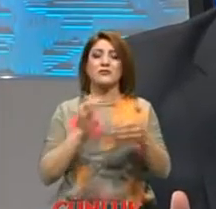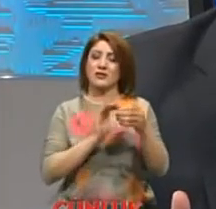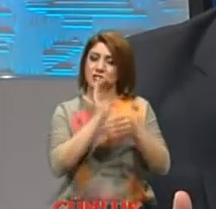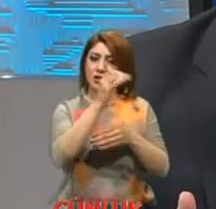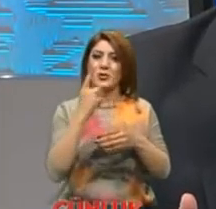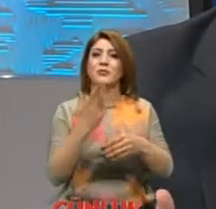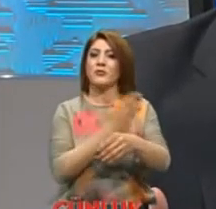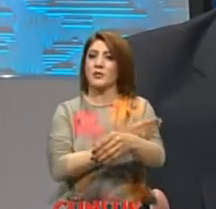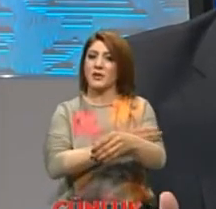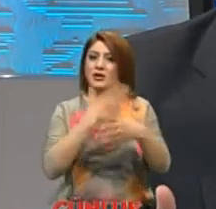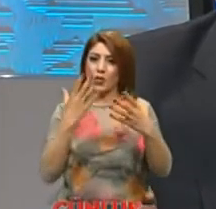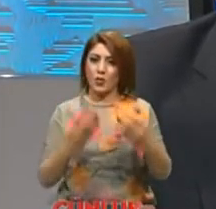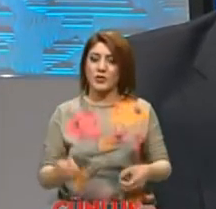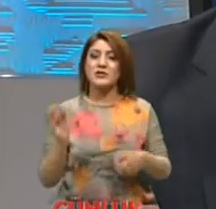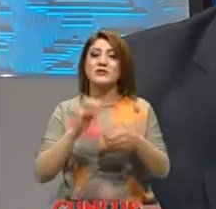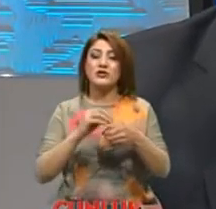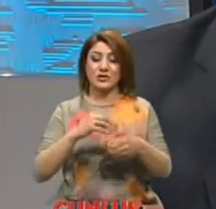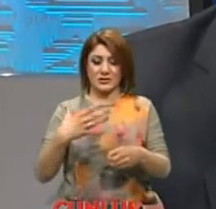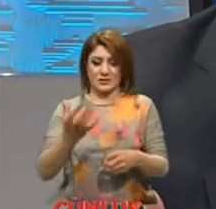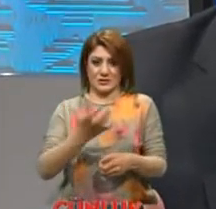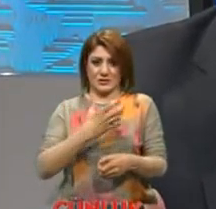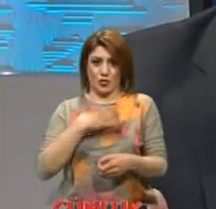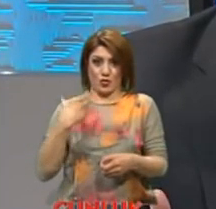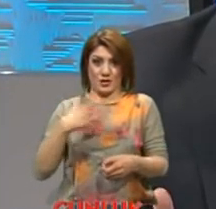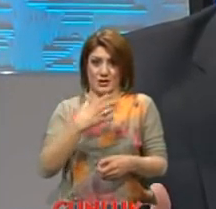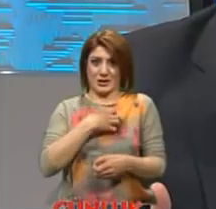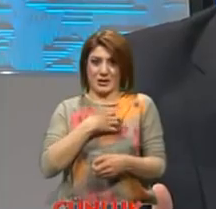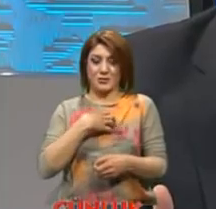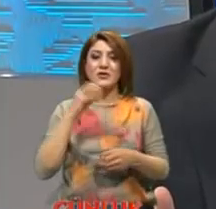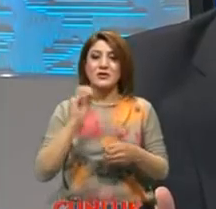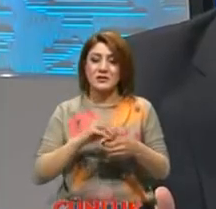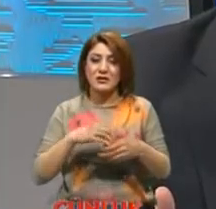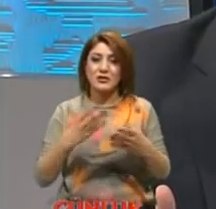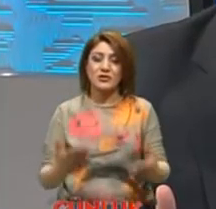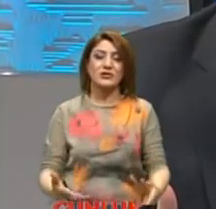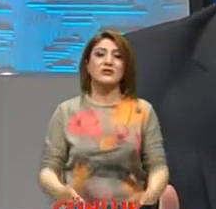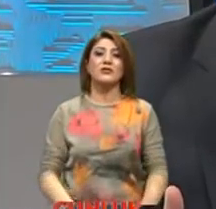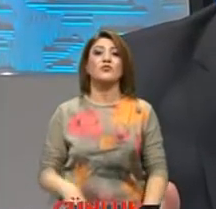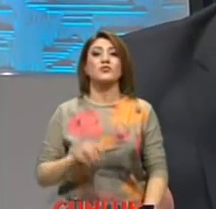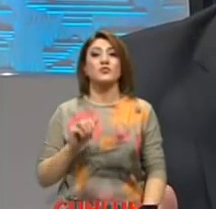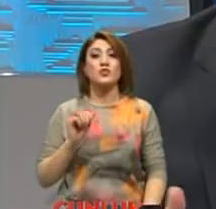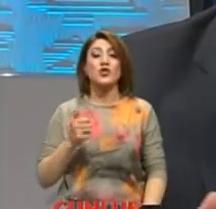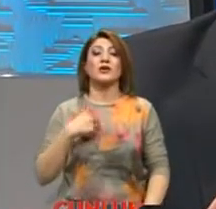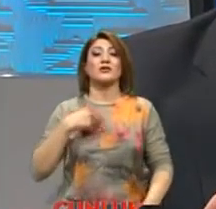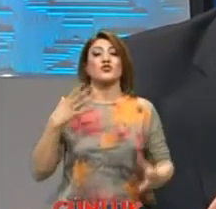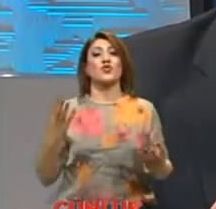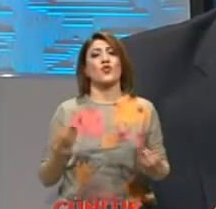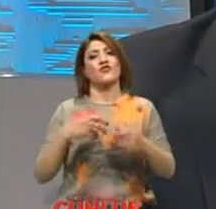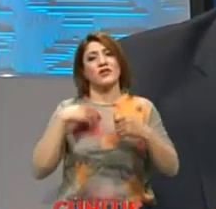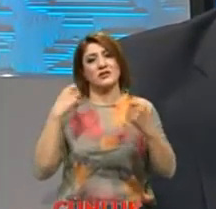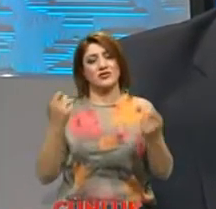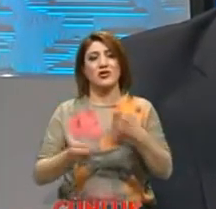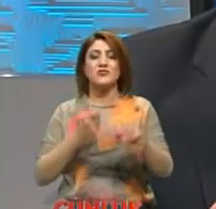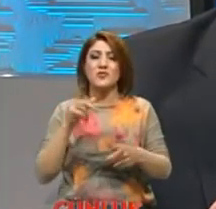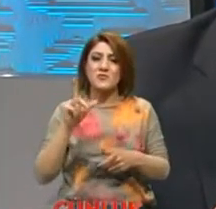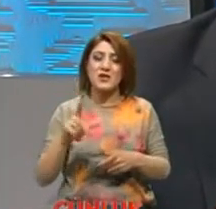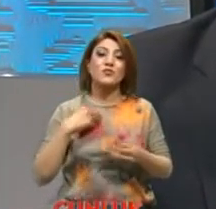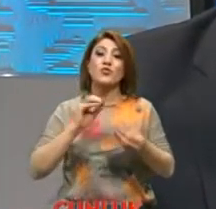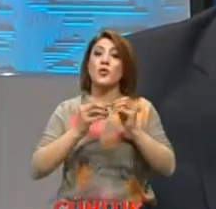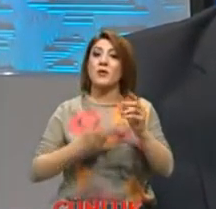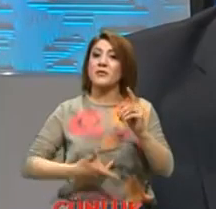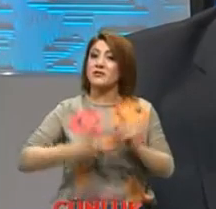bir kent olması için, özellikle kendimiz için yaşanabilir bir kent olması için mutlaka daha çok yoğunlaşmamız,